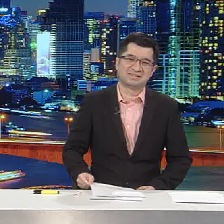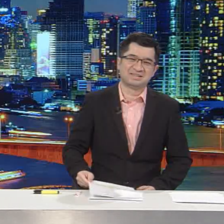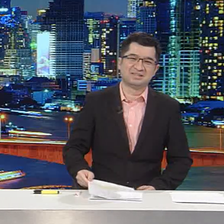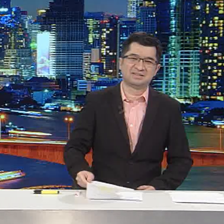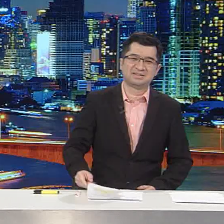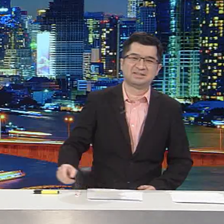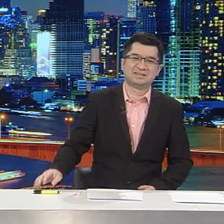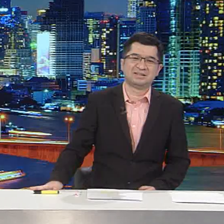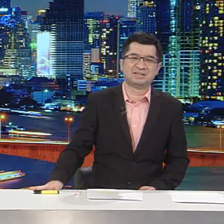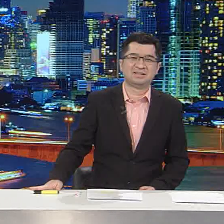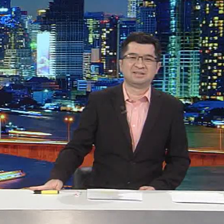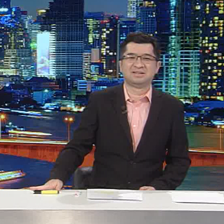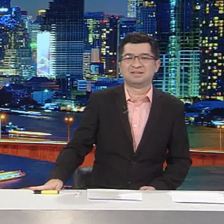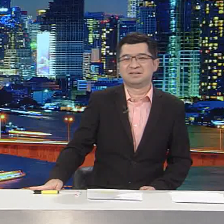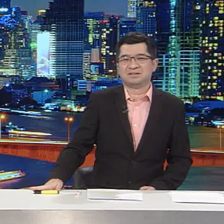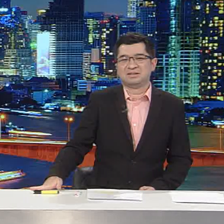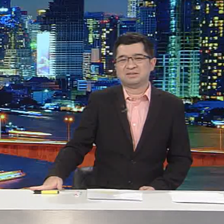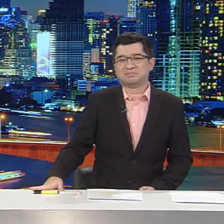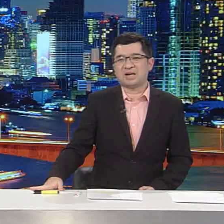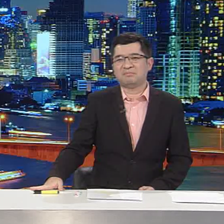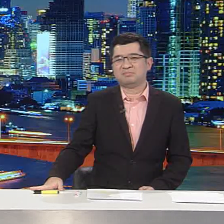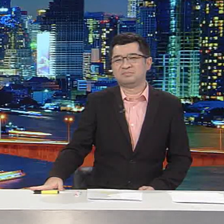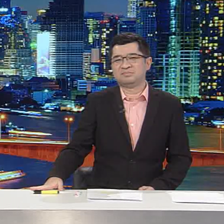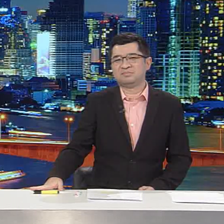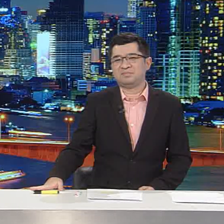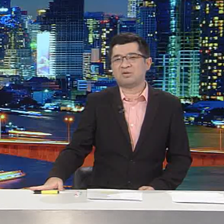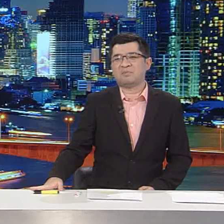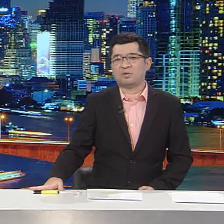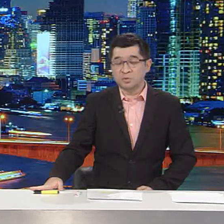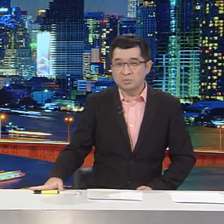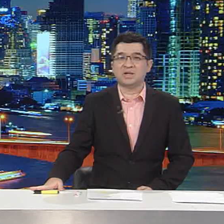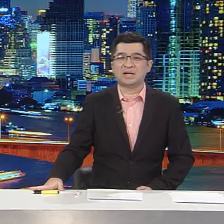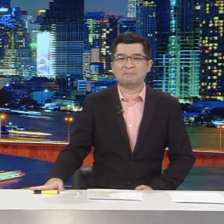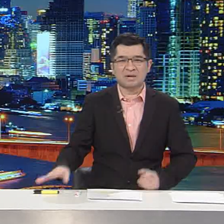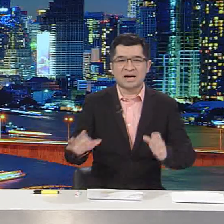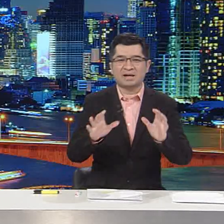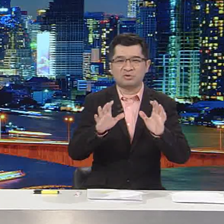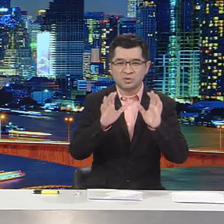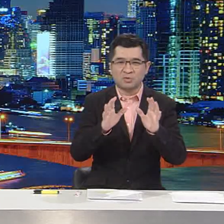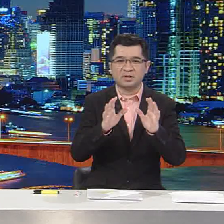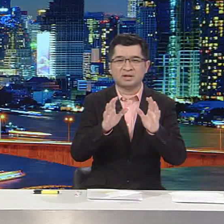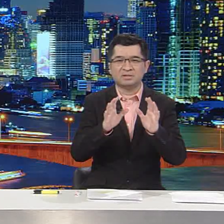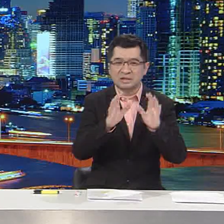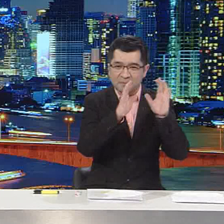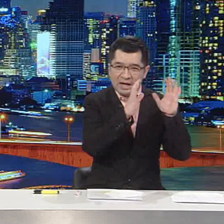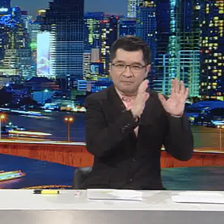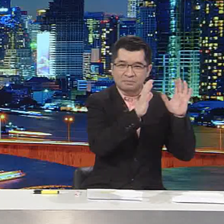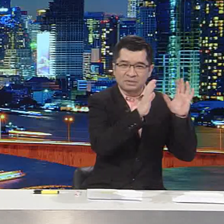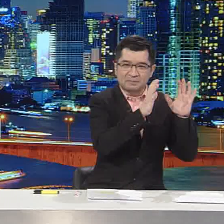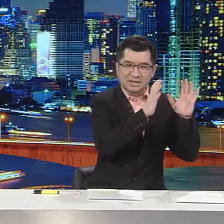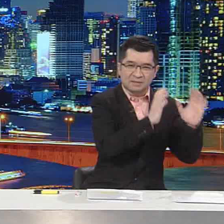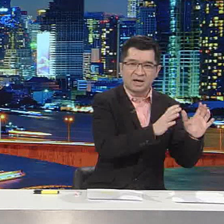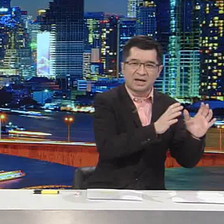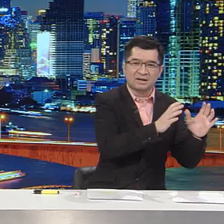ราษฎรนะคะยังมี stepต่อไปที่บอกว่าอันนี้น่าจะตามองก็คือโหวตนายกรัฐมนตรีแล้วก็บอกคุณผู้ชมเลยนะครับไม่อยากให้คุณผู้ชมเนี่ยนึกภาพ